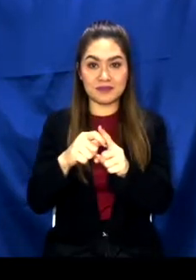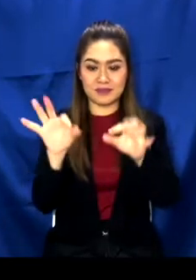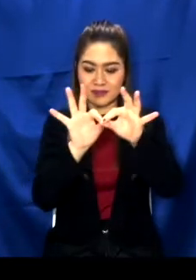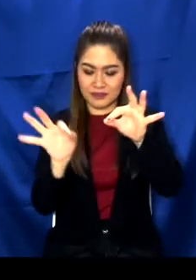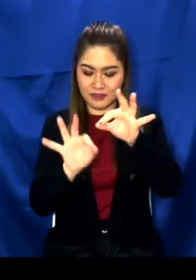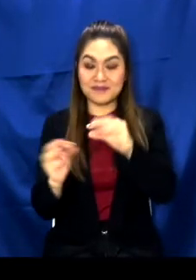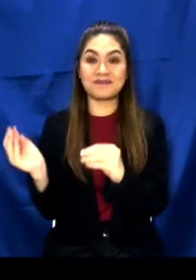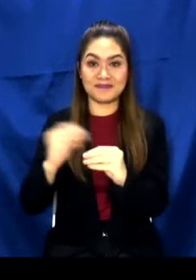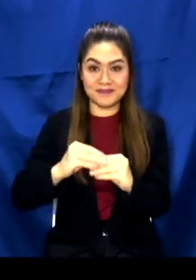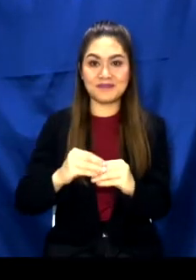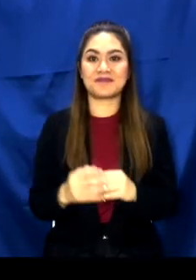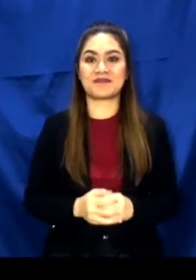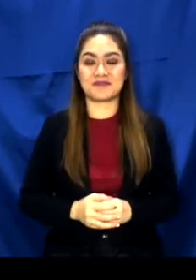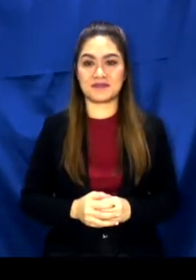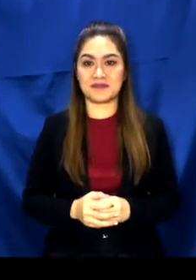เราก็จะพิมพ์ตัวหนังสือเข้าไป